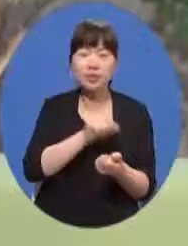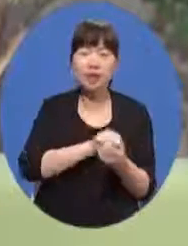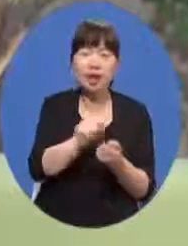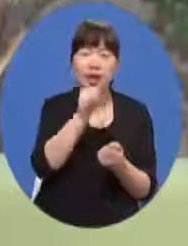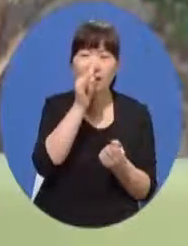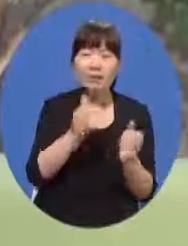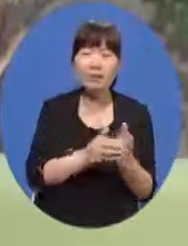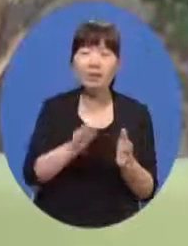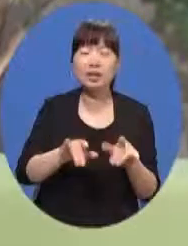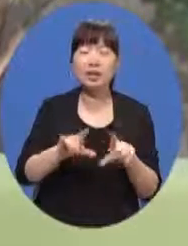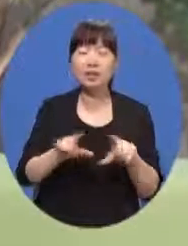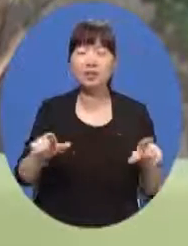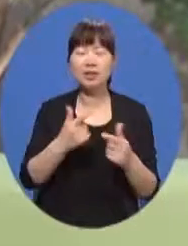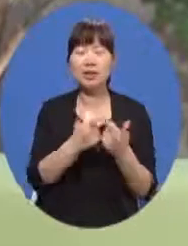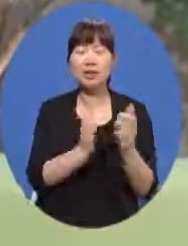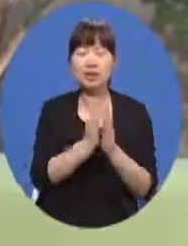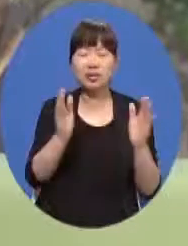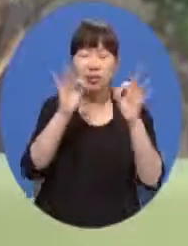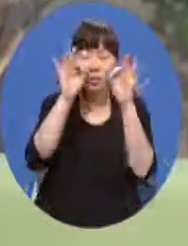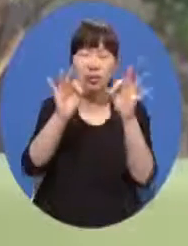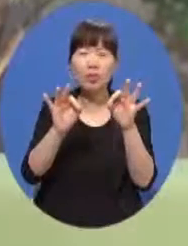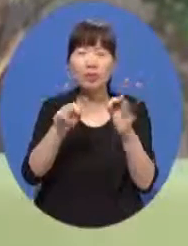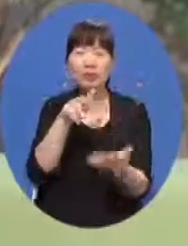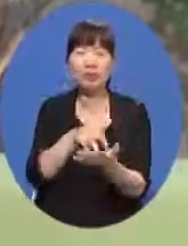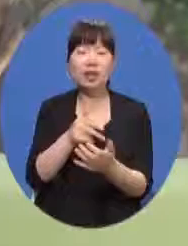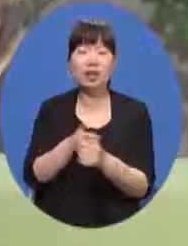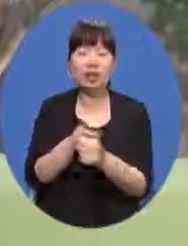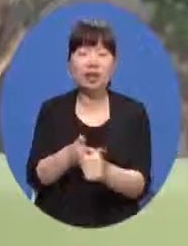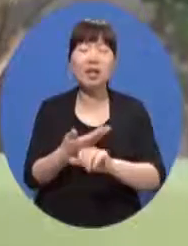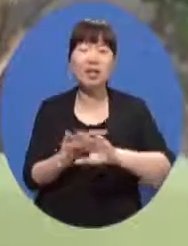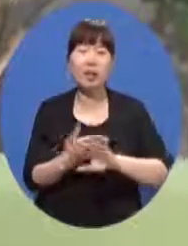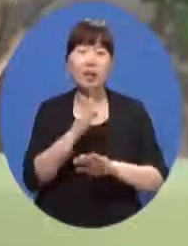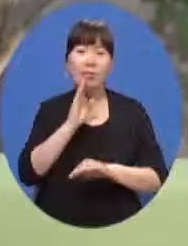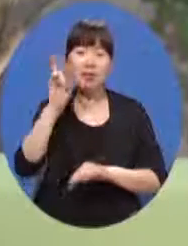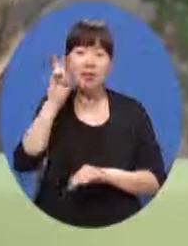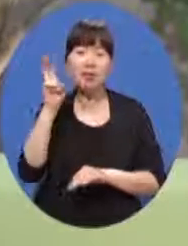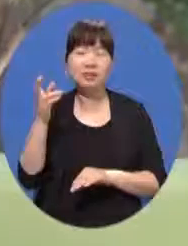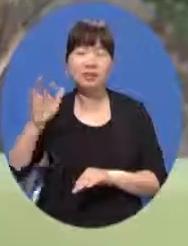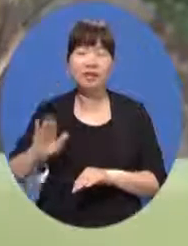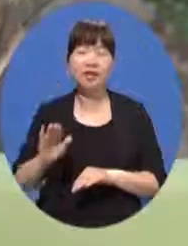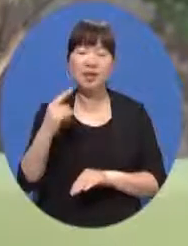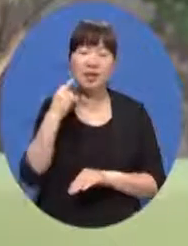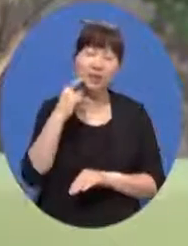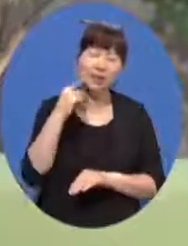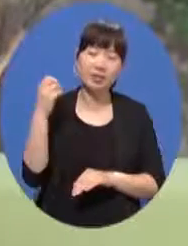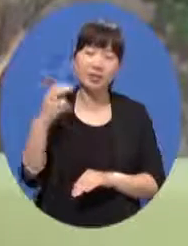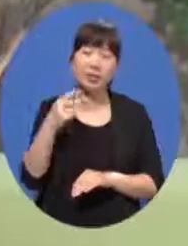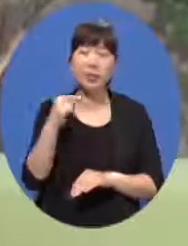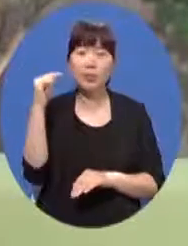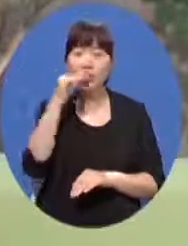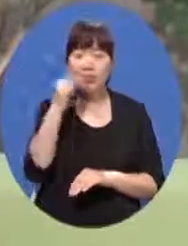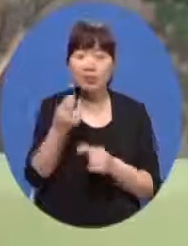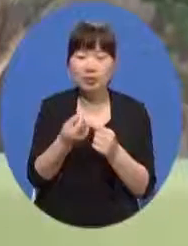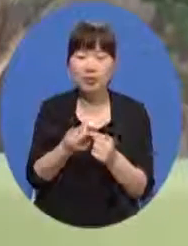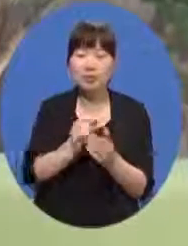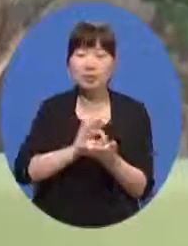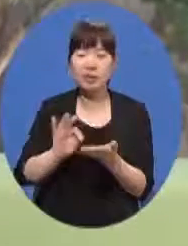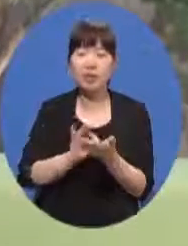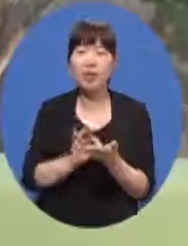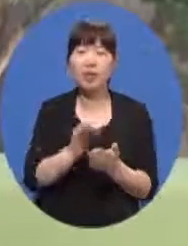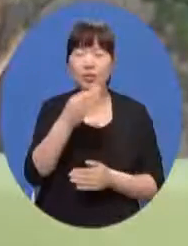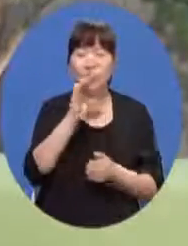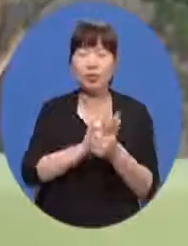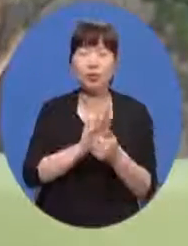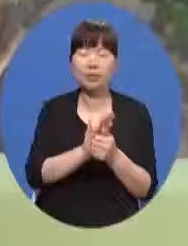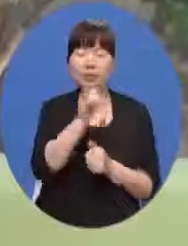하는데 일반 채소 같은 경우는 경우에 따라 다르긴 하지만 식초나 소금이 조금 도움이 될 식초가 도움이 될수